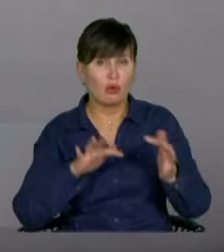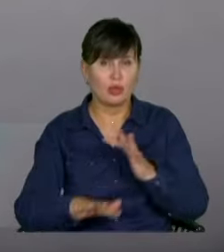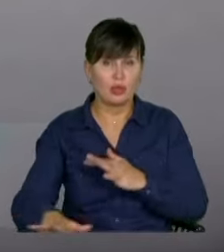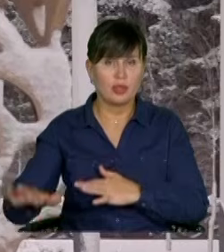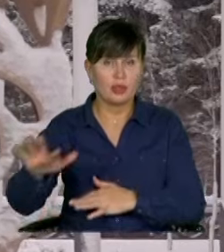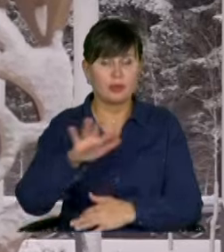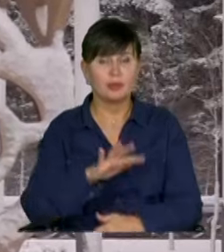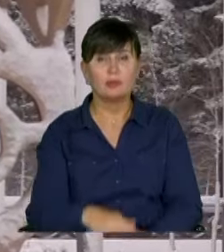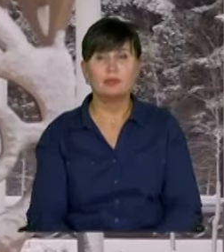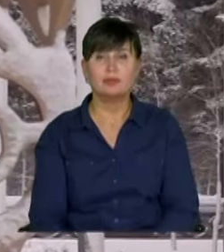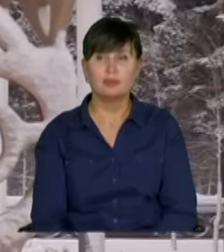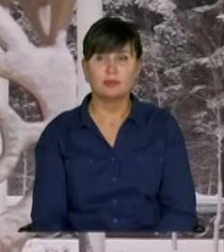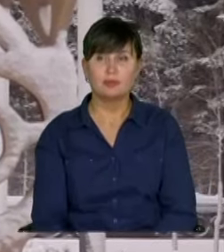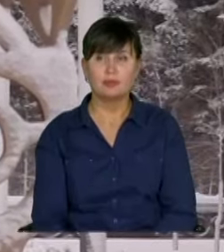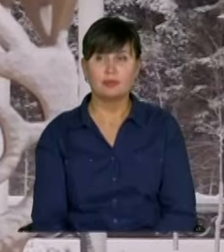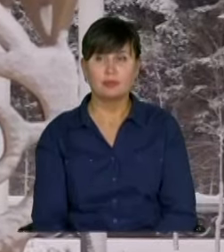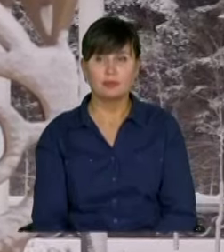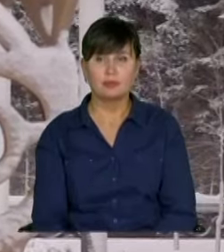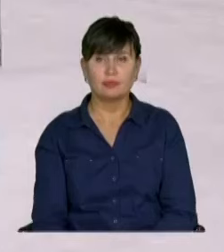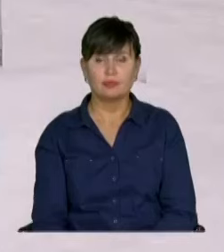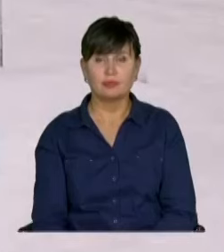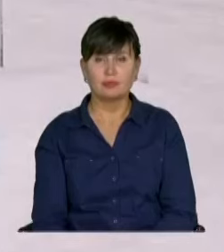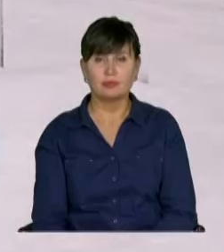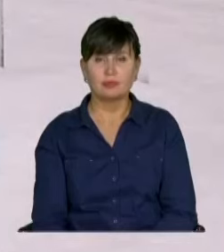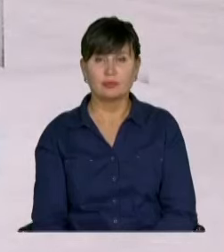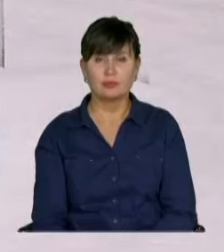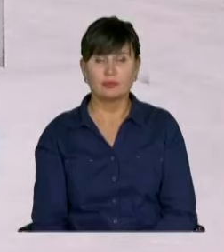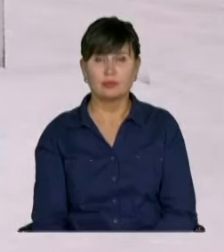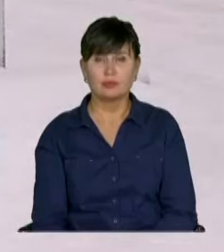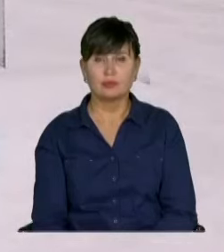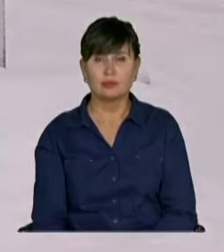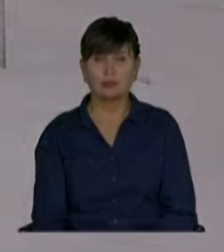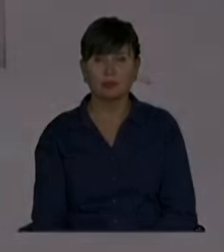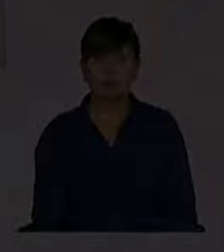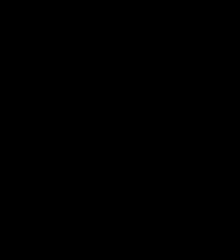Асимжан Жузбаева, Нурлан Атиген, Дастан Темирбекулы, телеканал Алматы, Астана.